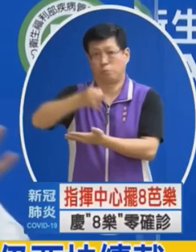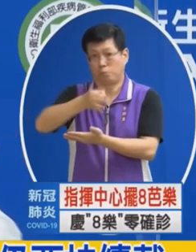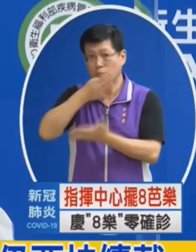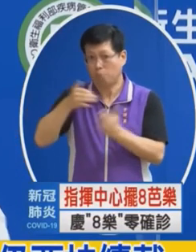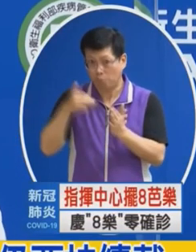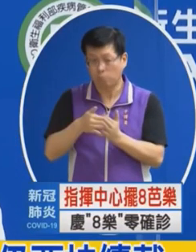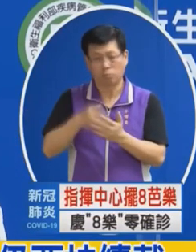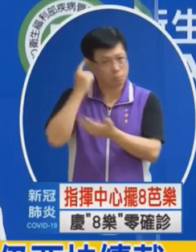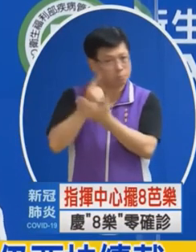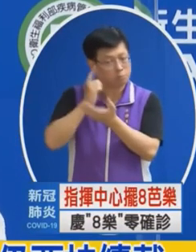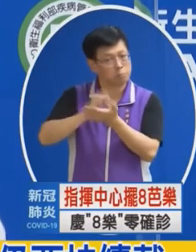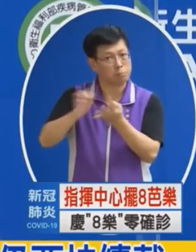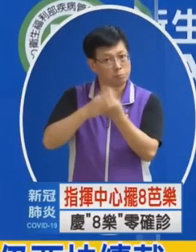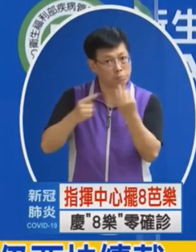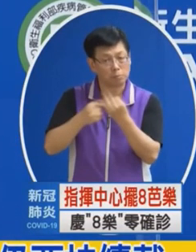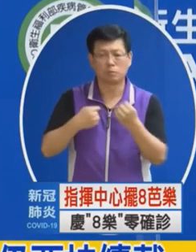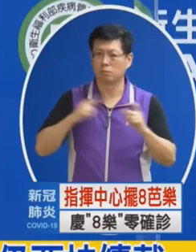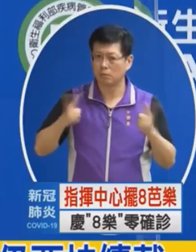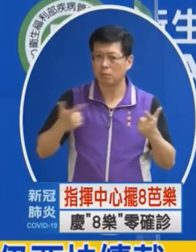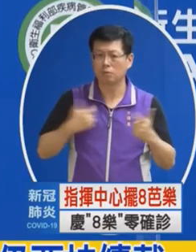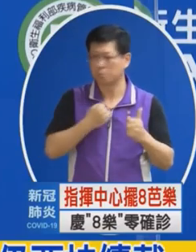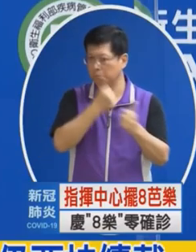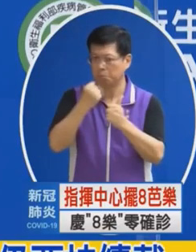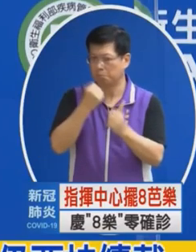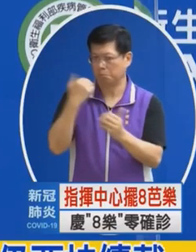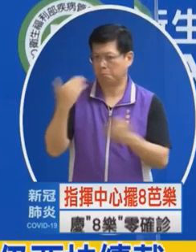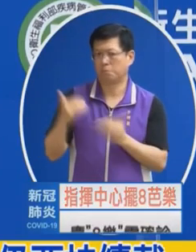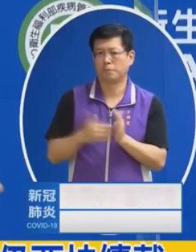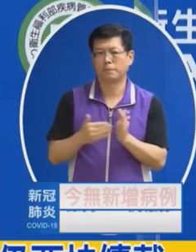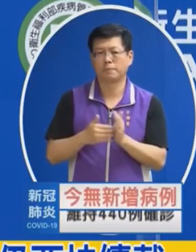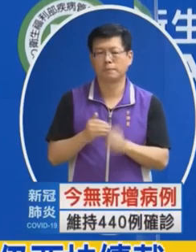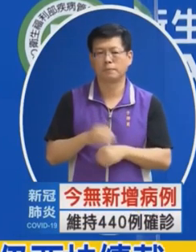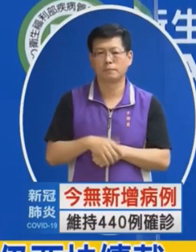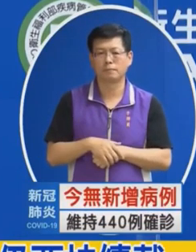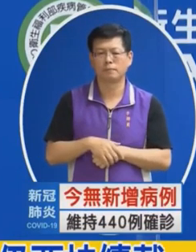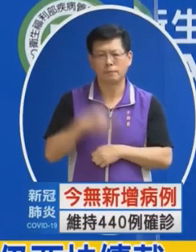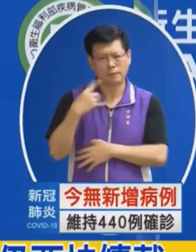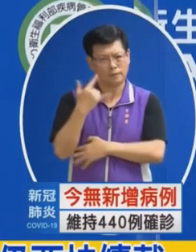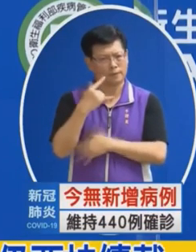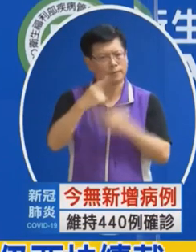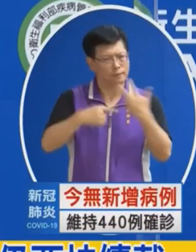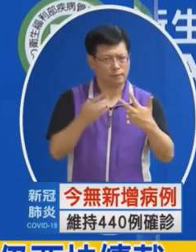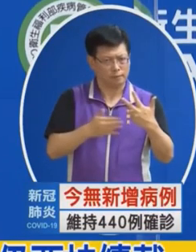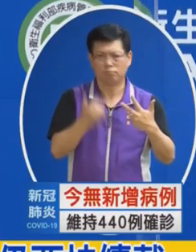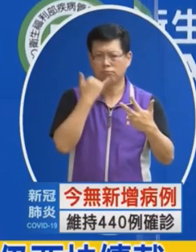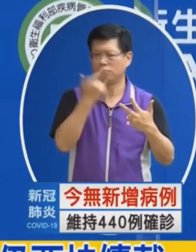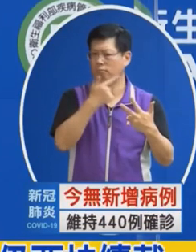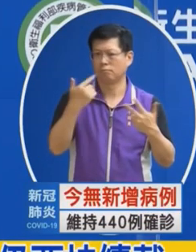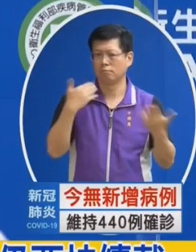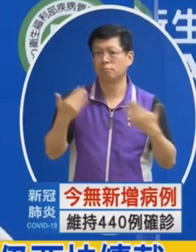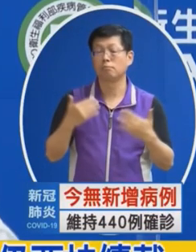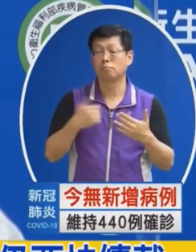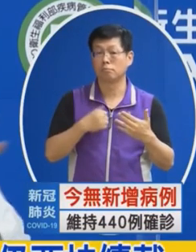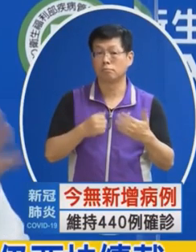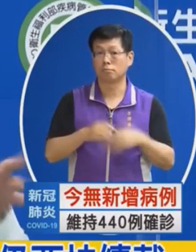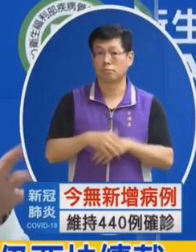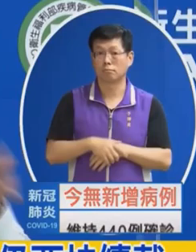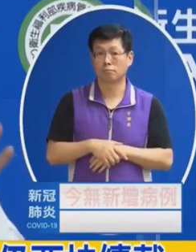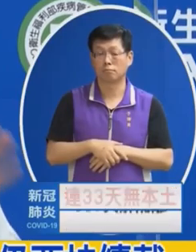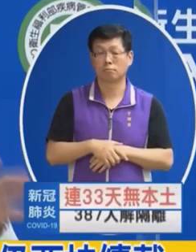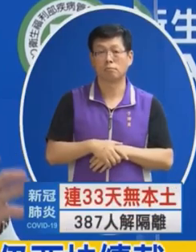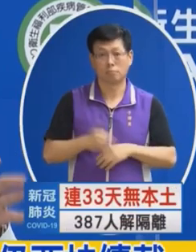了，那每一天的使用量我们现在大概掌握得蛮清楚的，再观察一个礼拜大概就很清楚，我们从